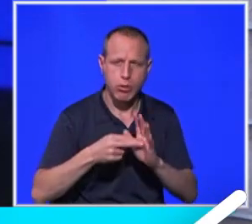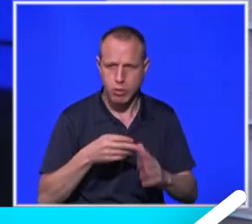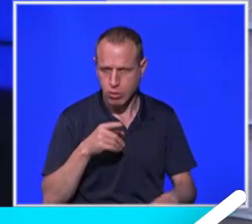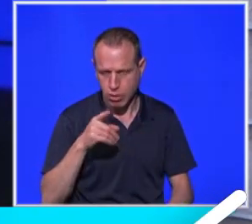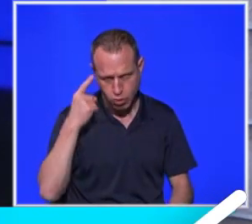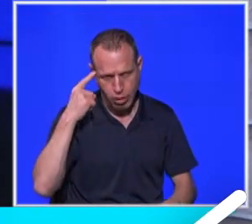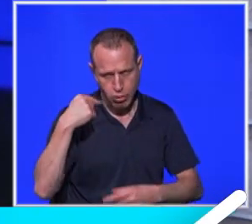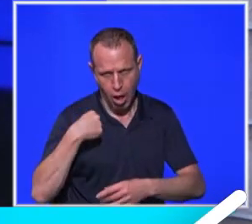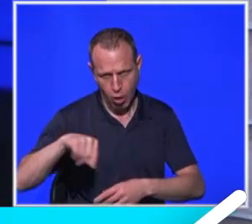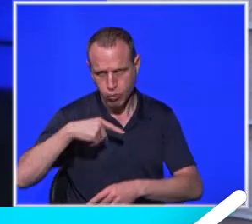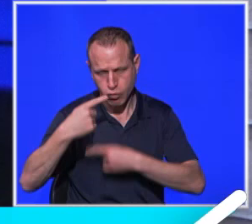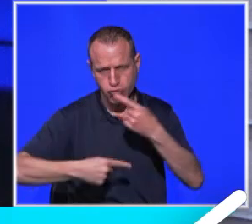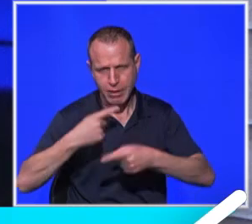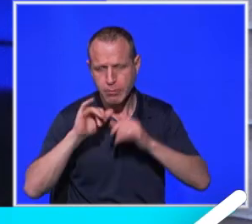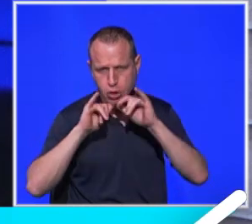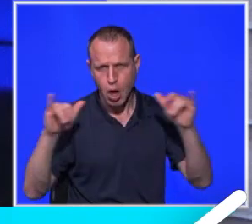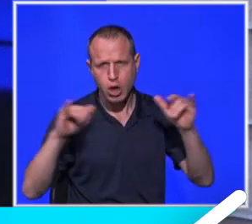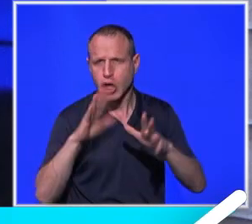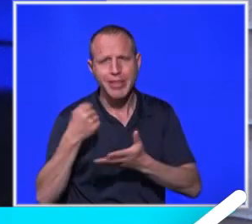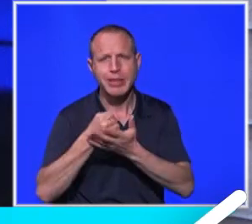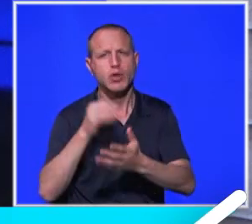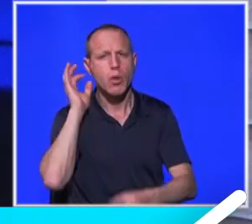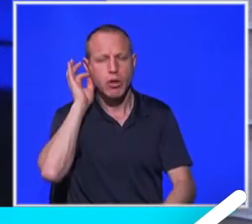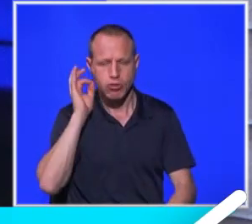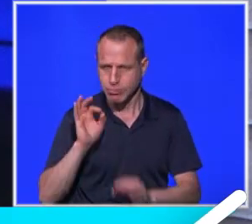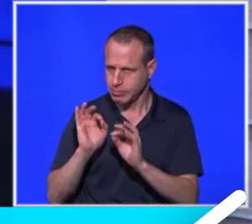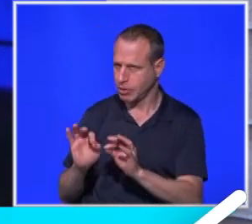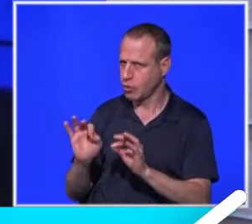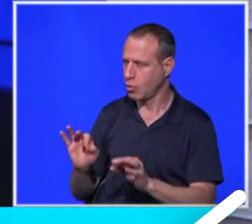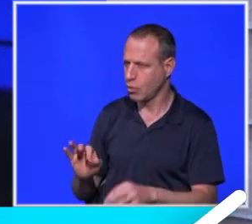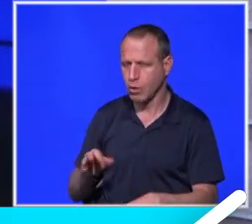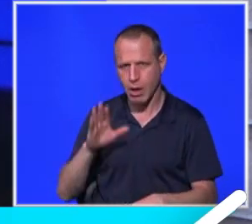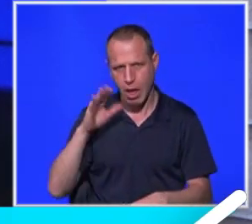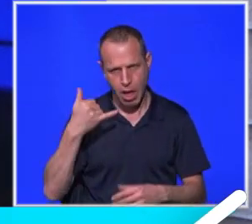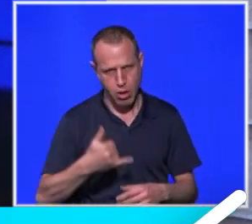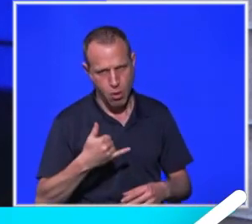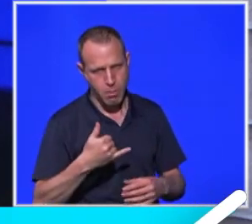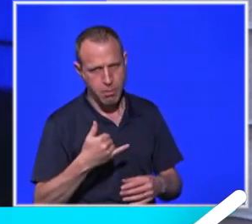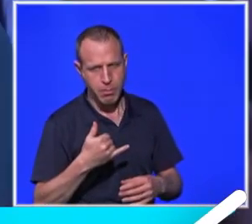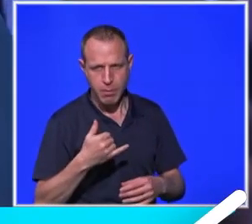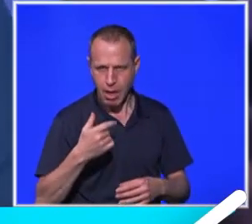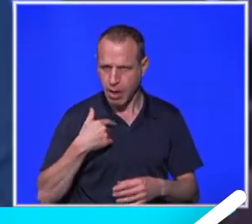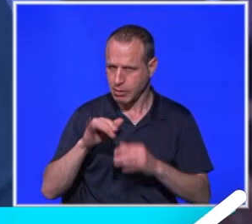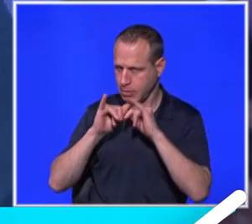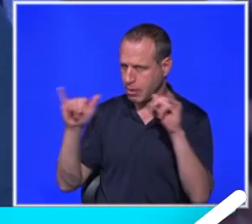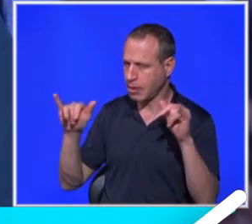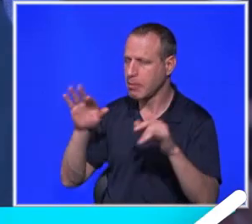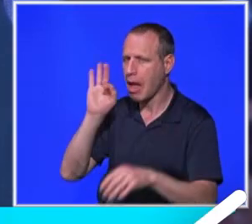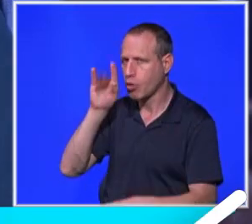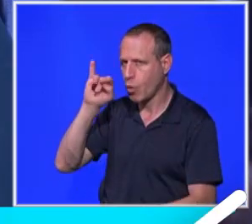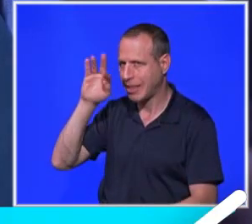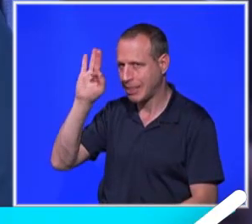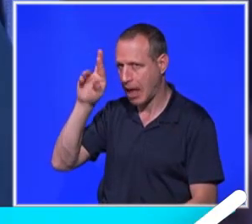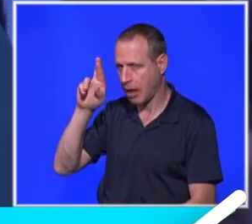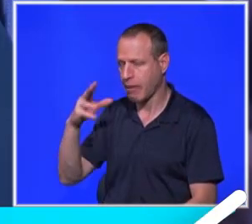אנחנו שנים זועקות על כך שאין ייצוג נשי. לא, בדיוק. וזה... היום זעקתי את זה בפיד טוויטר וחטפתי על הראש, וואו. כן, אני ראיתי.